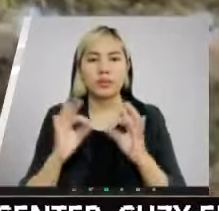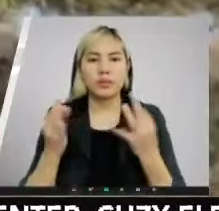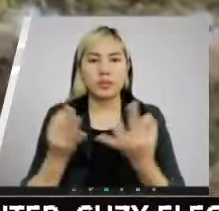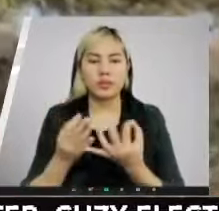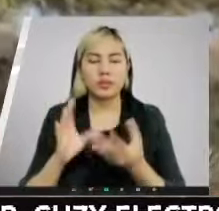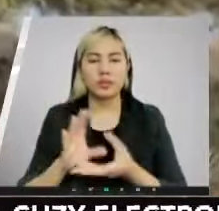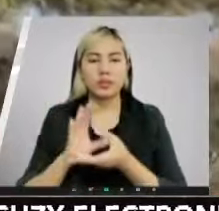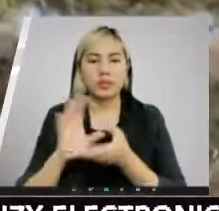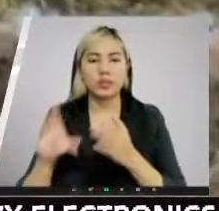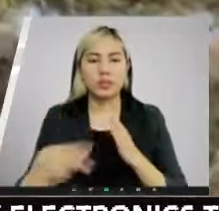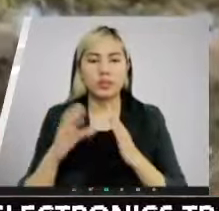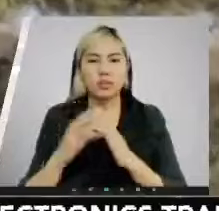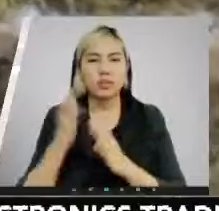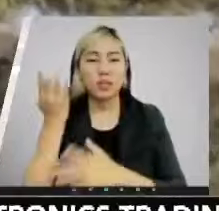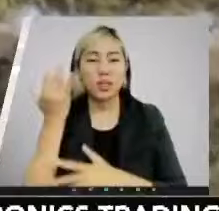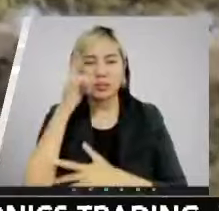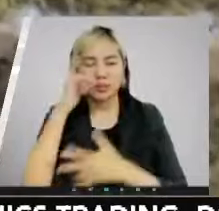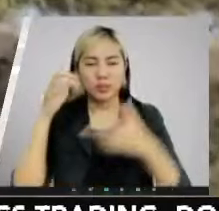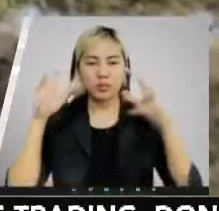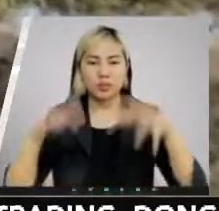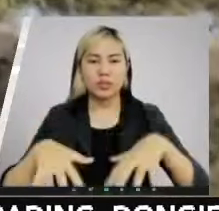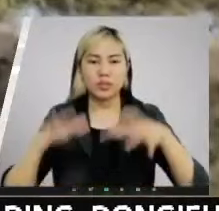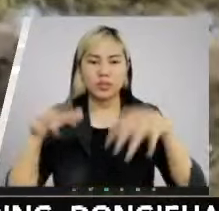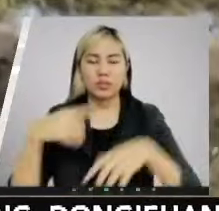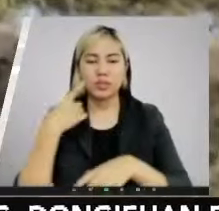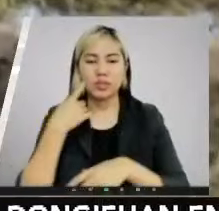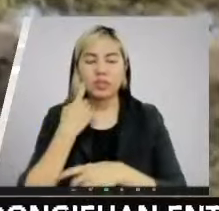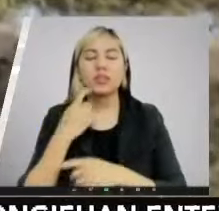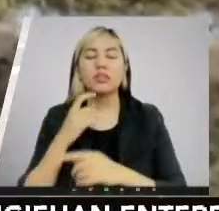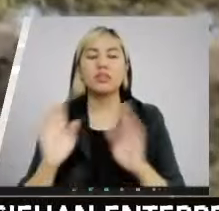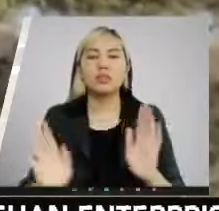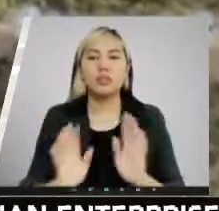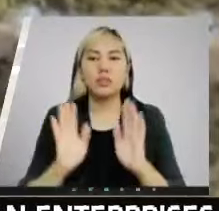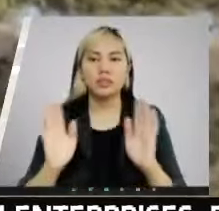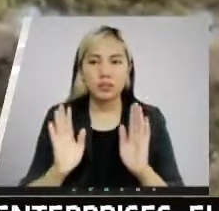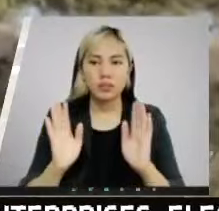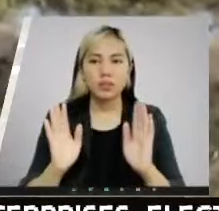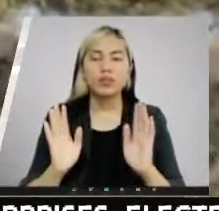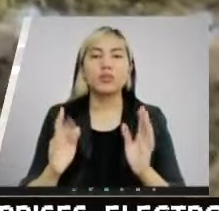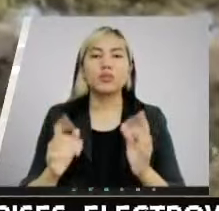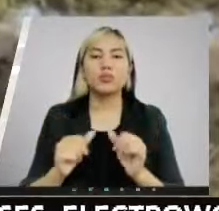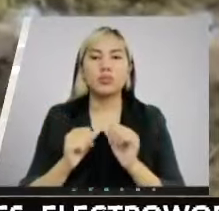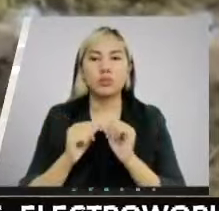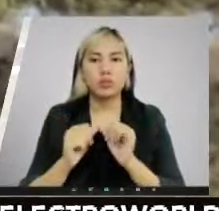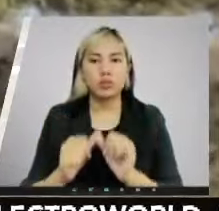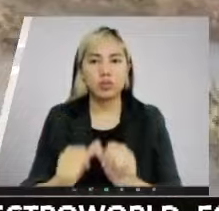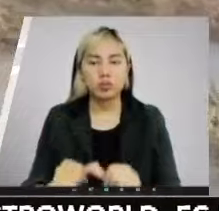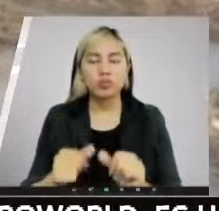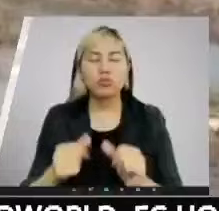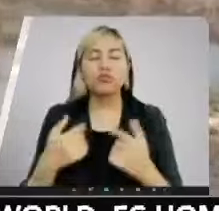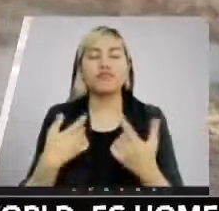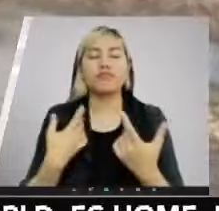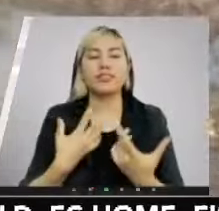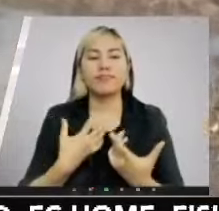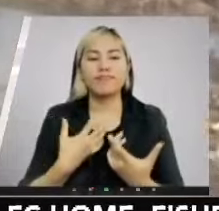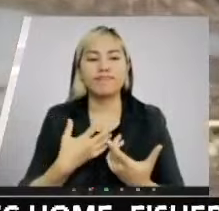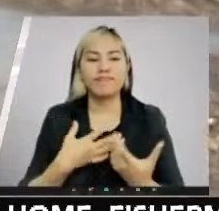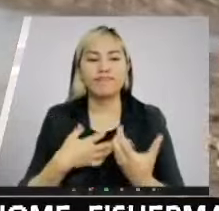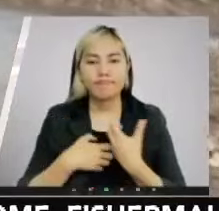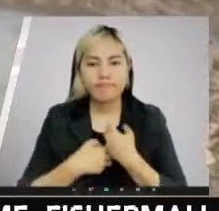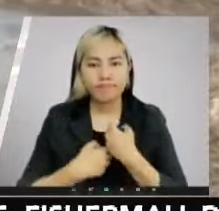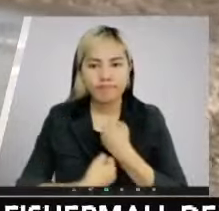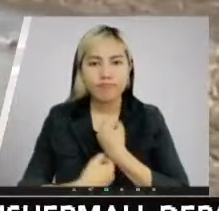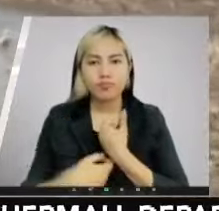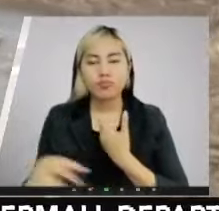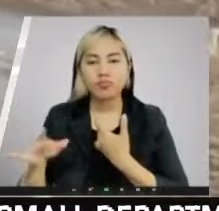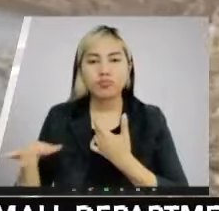mga pag-ulan nitong linggo. Nagpapatuloy din ang pagdadalamhati ng mga kaanak na mga naging biktima ng landslide.